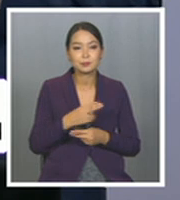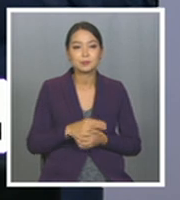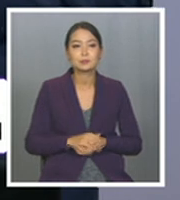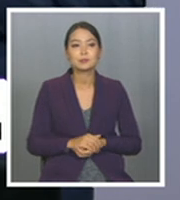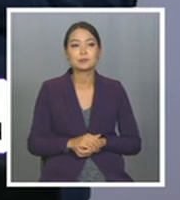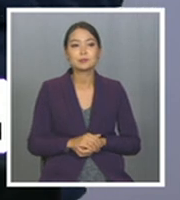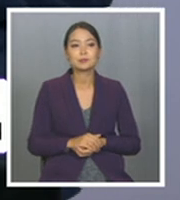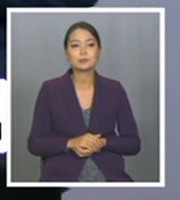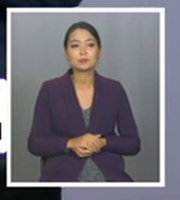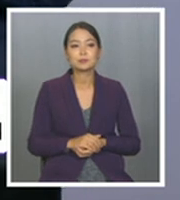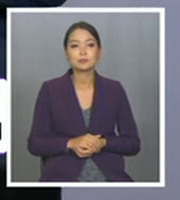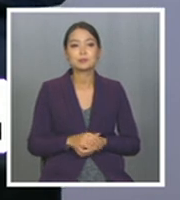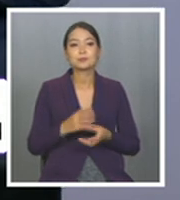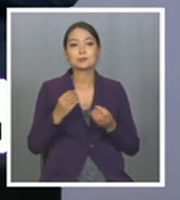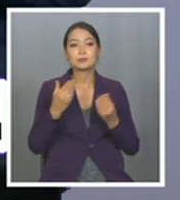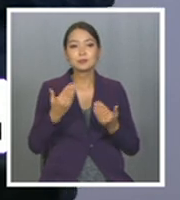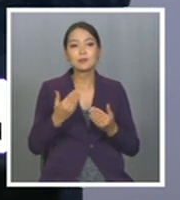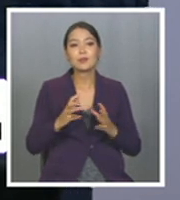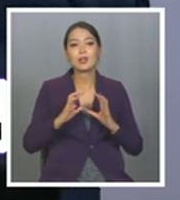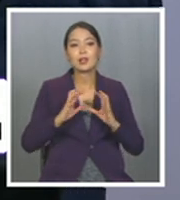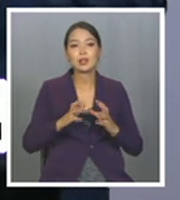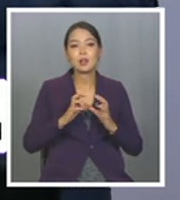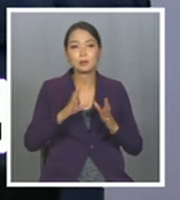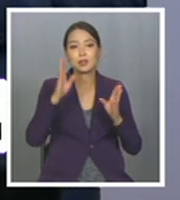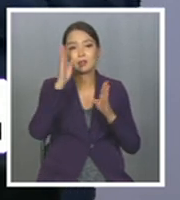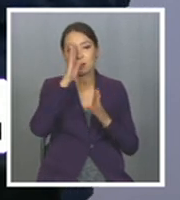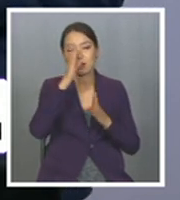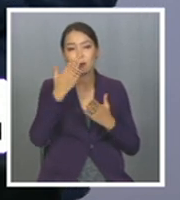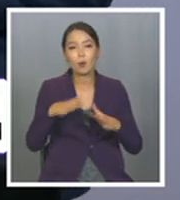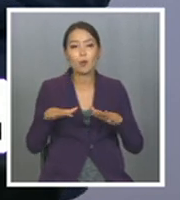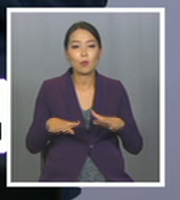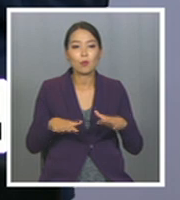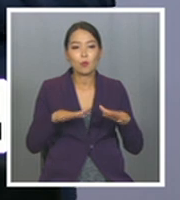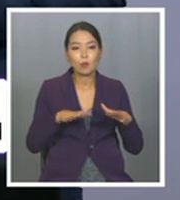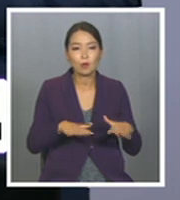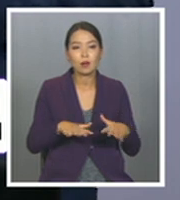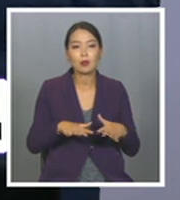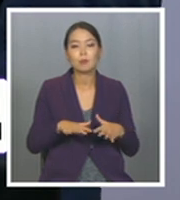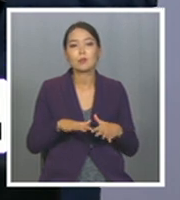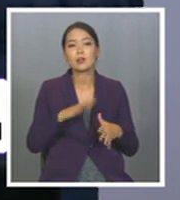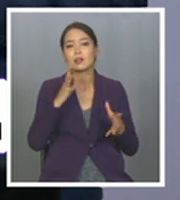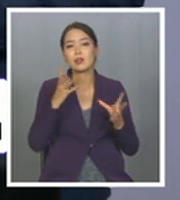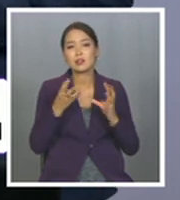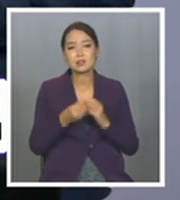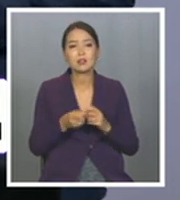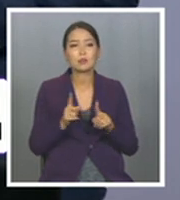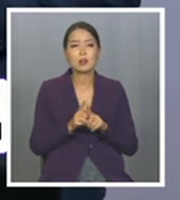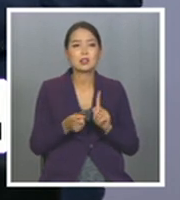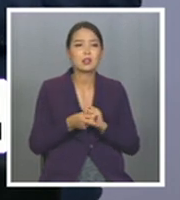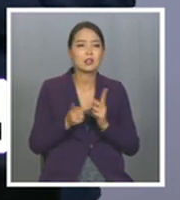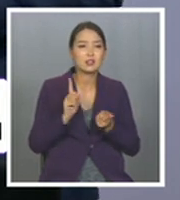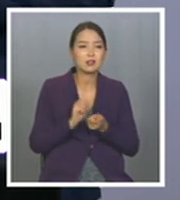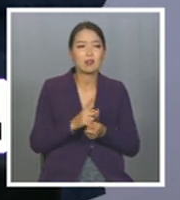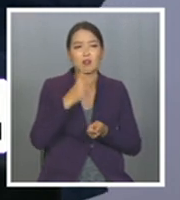Алайда бұл географиялық, табиғи географиялық ортаның шешуші рөлі атқармайды деген керісінше көз қарасы ұстанған,